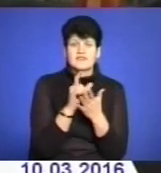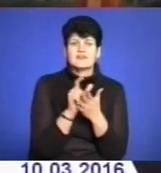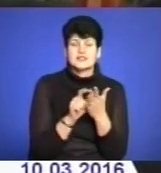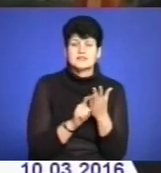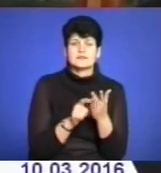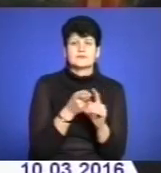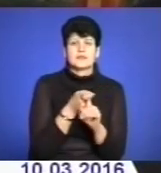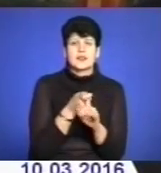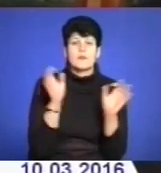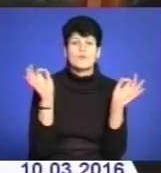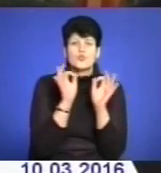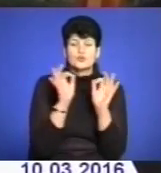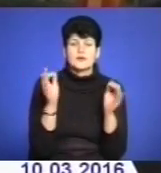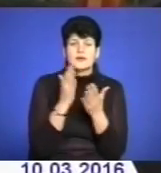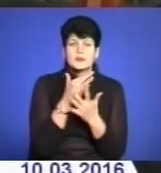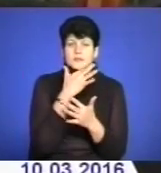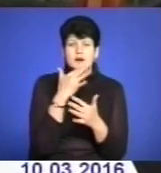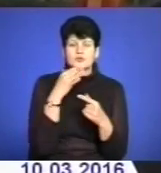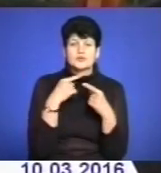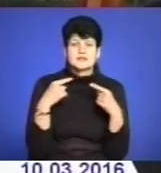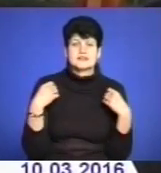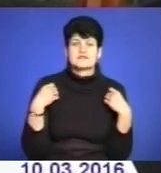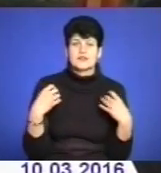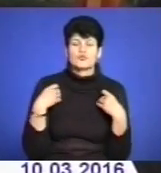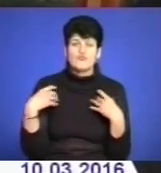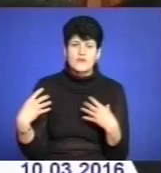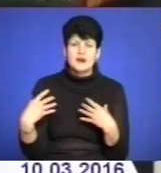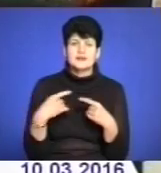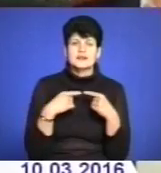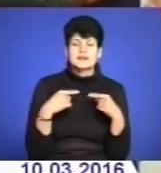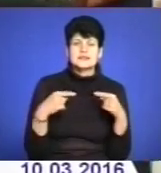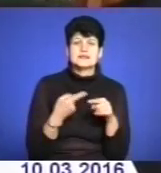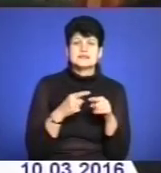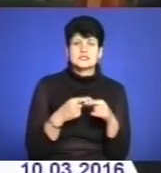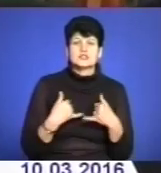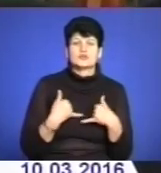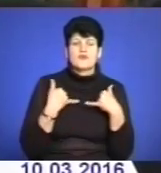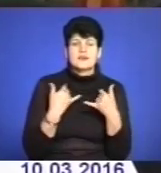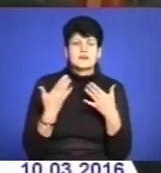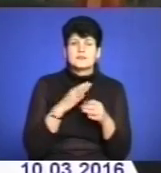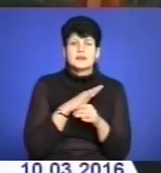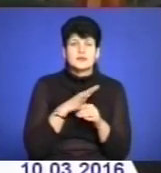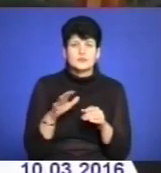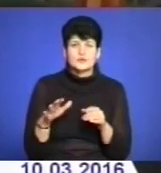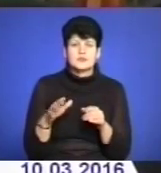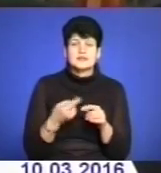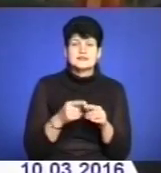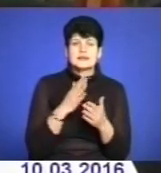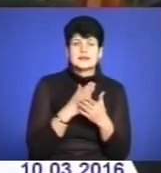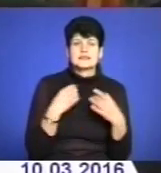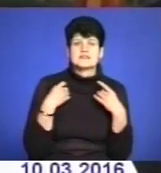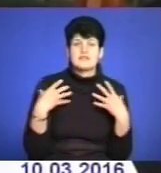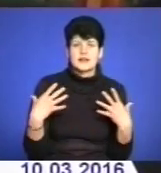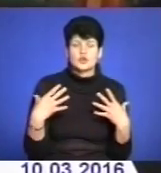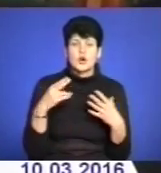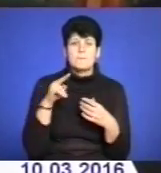на музику, є маса, скажімо, різних святкувань і різні, скажімо, ці вшанування, які би це не були, це є свято